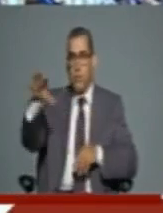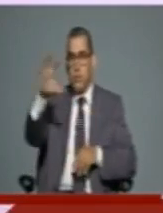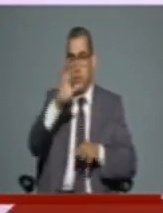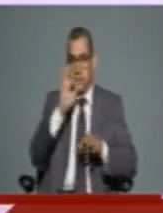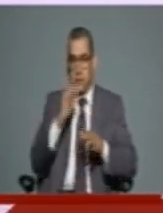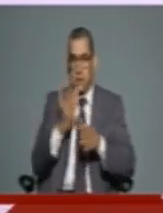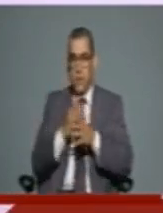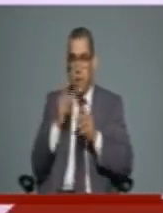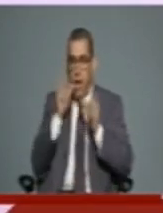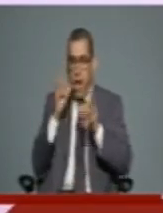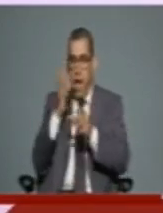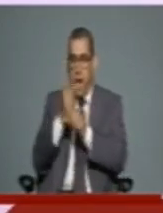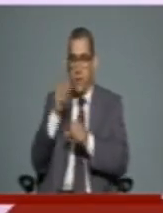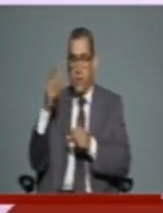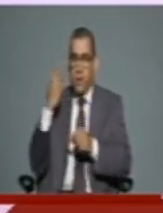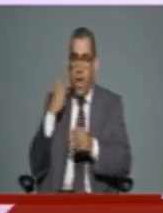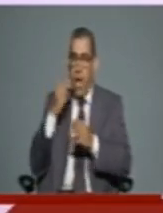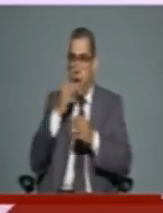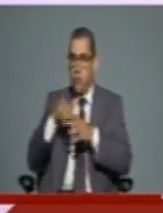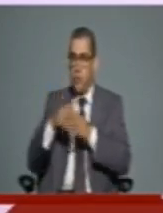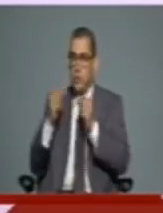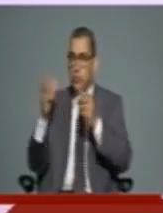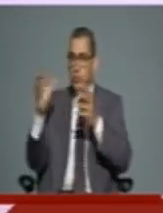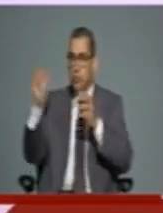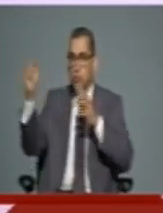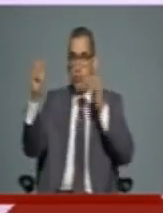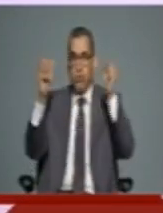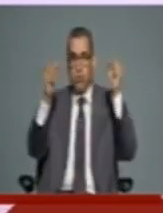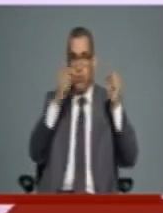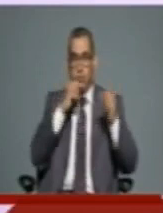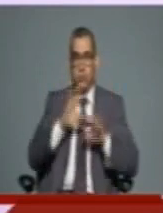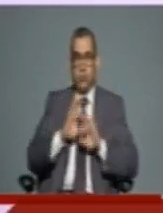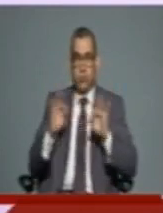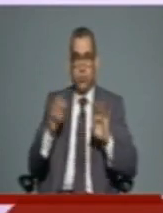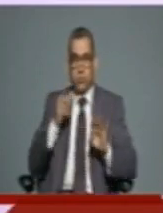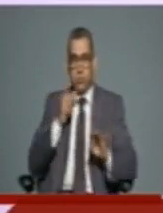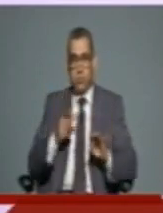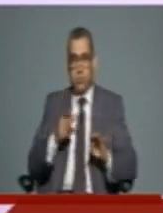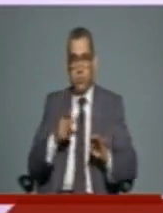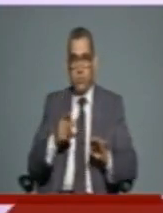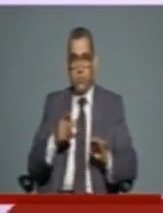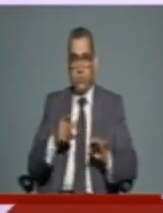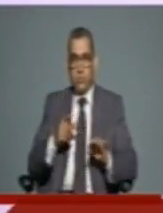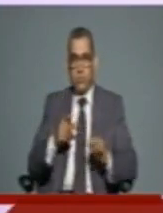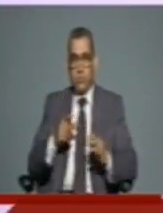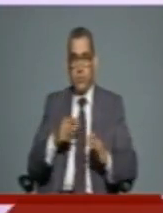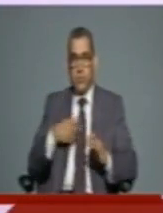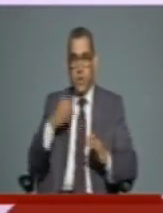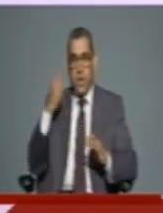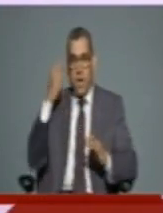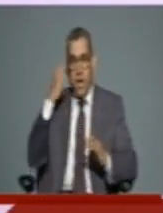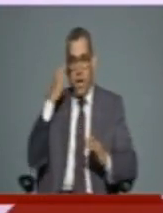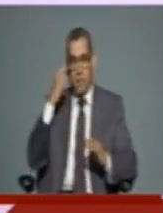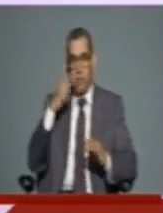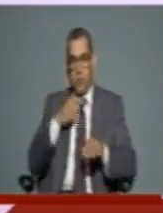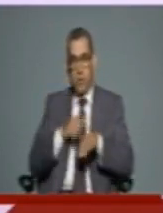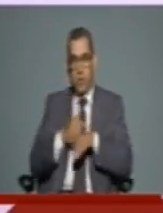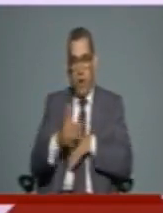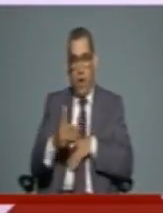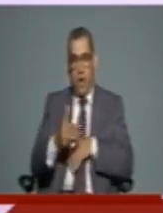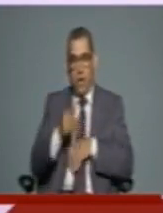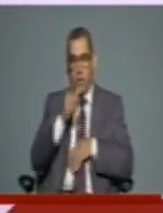الحفاظ على السلع التموينية وتقصير. انا عارف ان احنا متأخرين بس هطول،